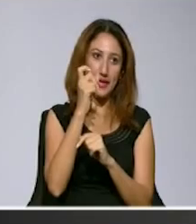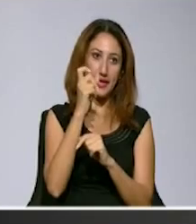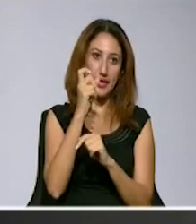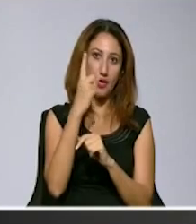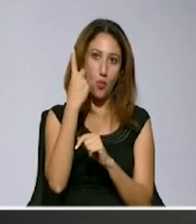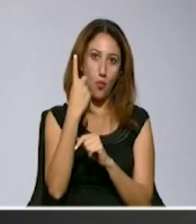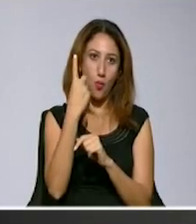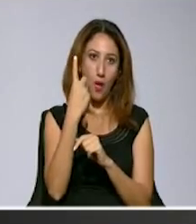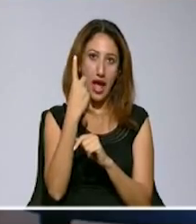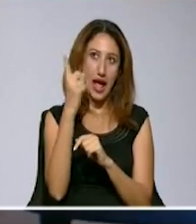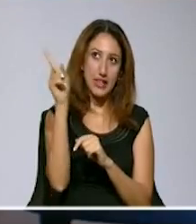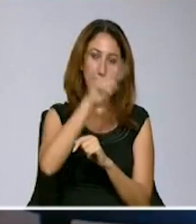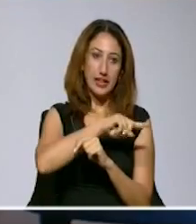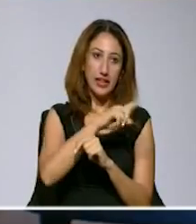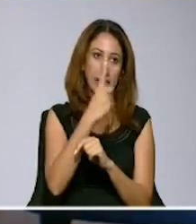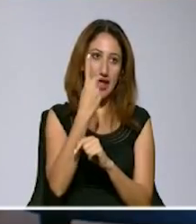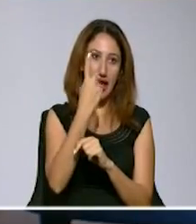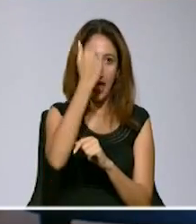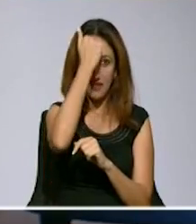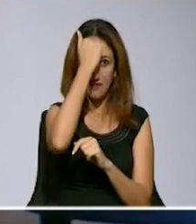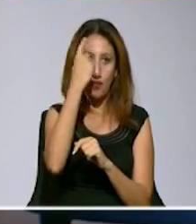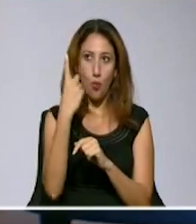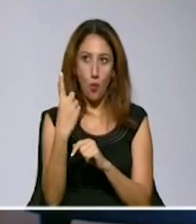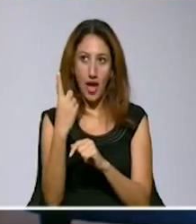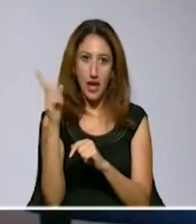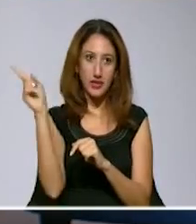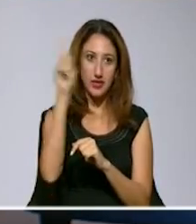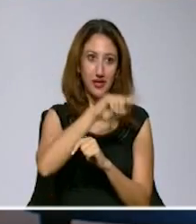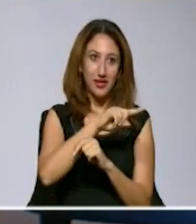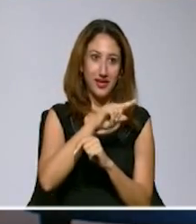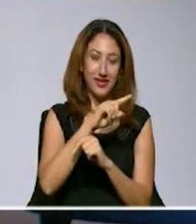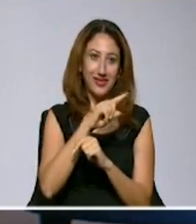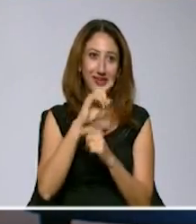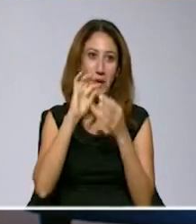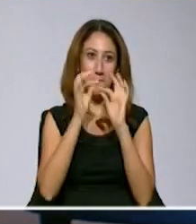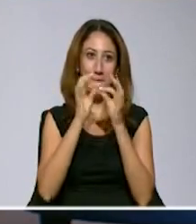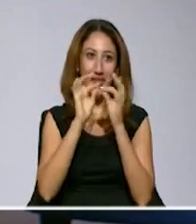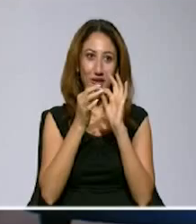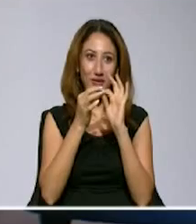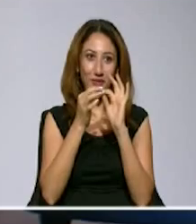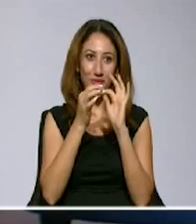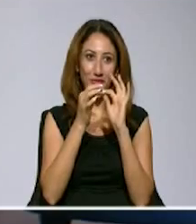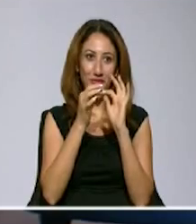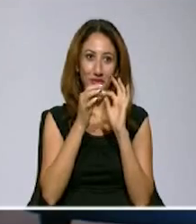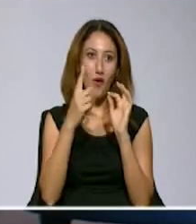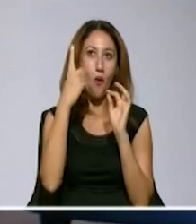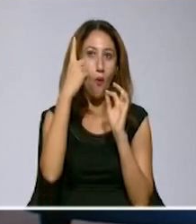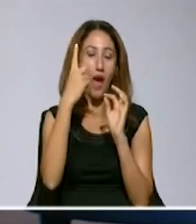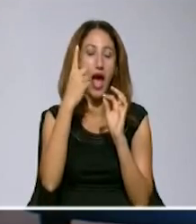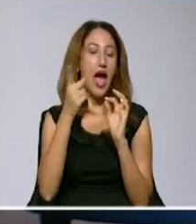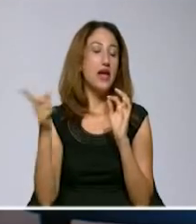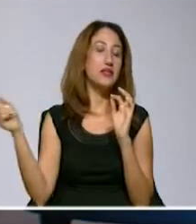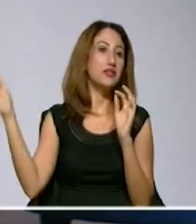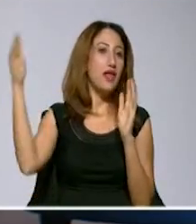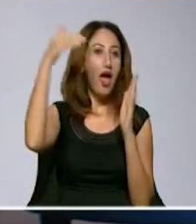لـ 100. من 1 لـ 1000. من 1 لـ 10000. من 1 لـ 10000. من 1 لـ 1,000,000. اللي انت عايزه. من 1 لأي رقم في العالم تتخيليه.